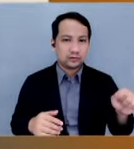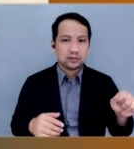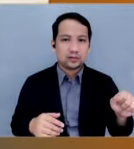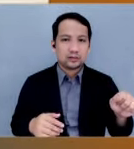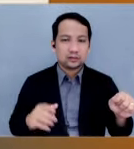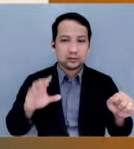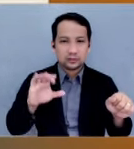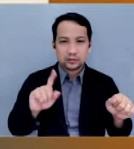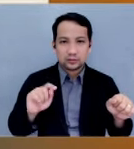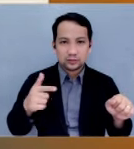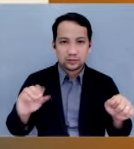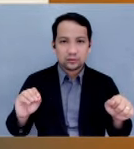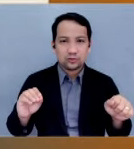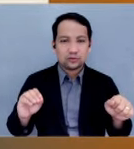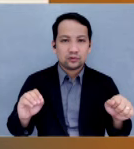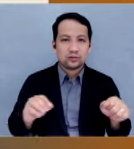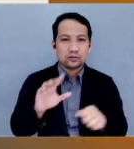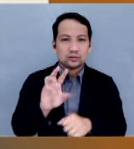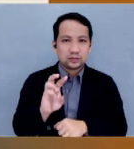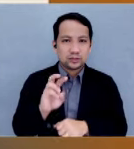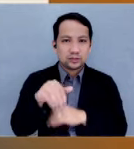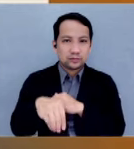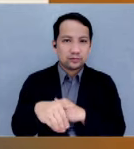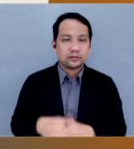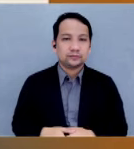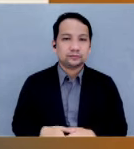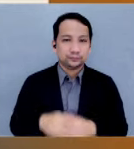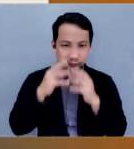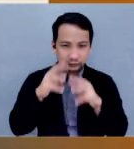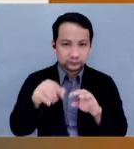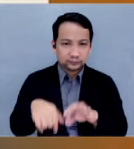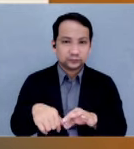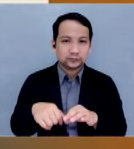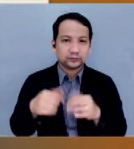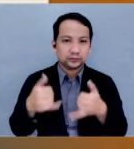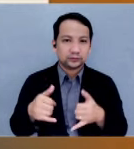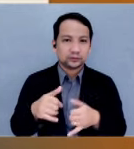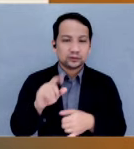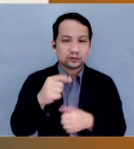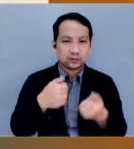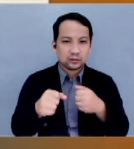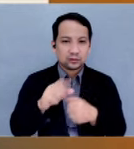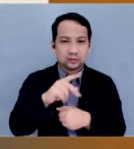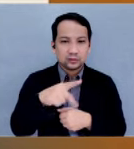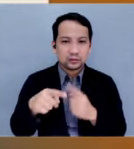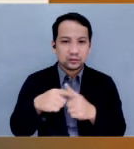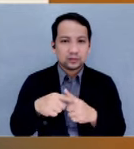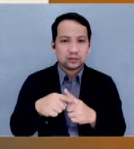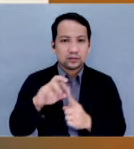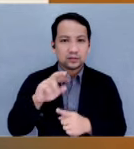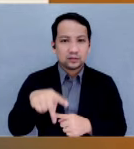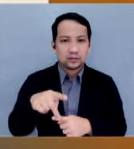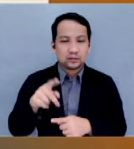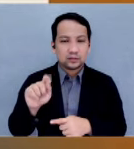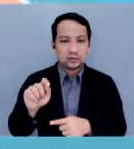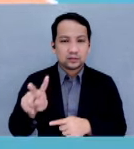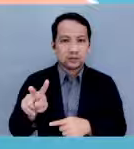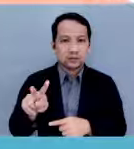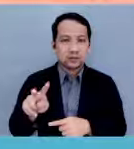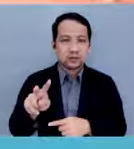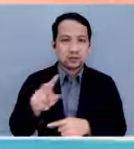Charitigo Crossovers ng alas 6 ng gabi. Mapapanood din ang mga laro sa One Sports, One Sports Plus, RPTV at Pilipinas Live